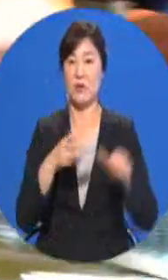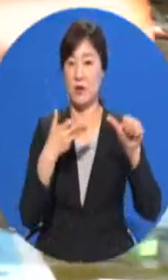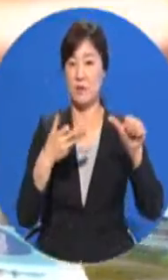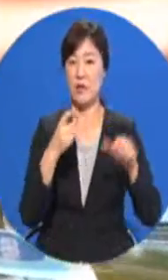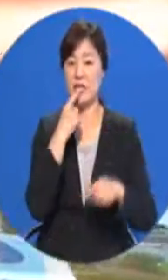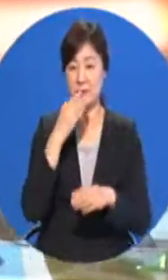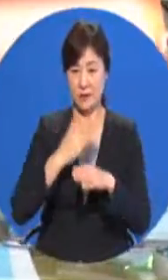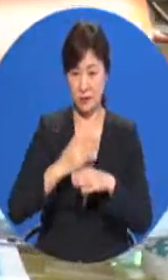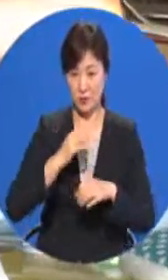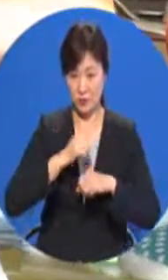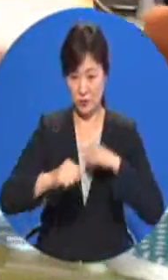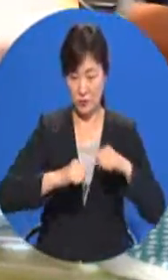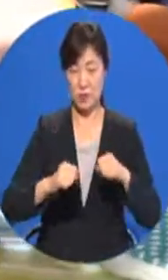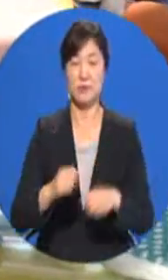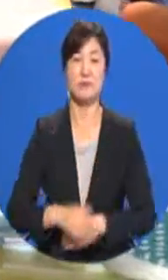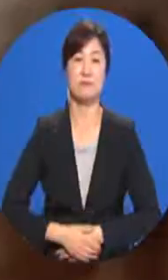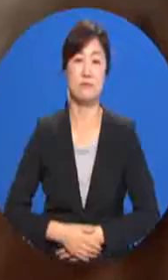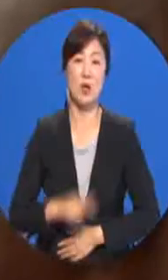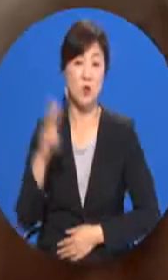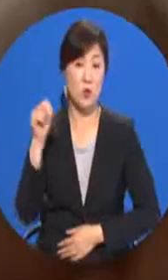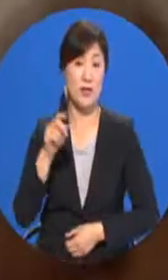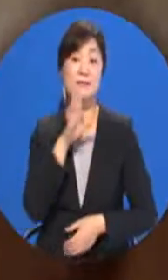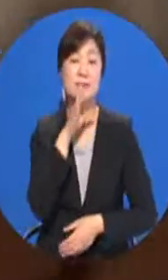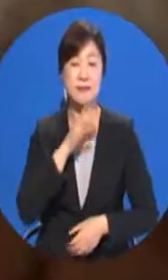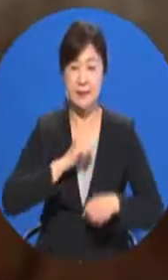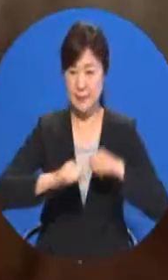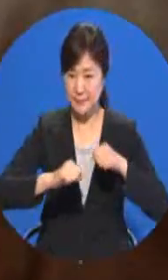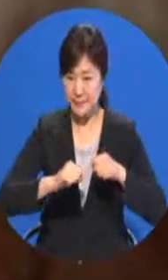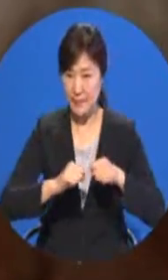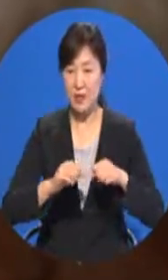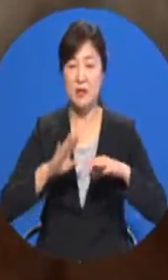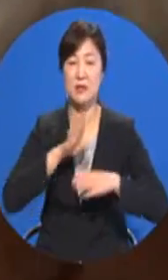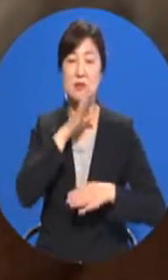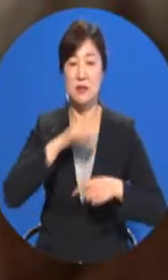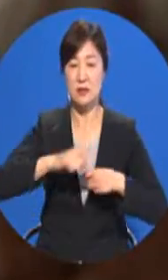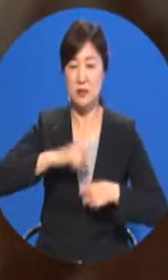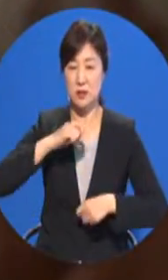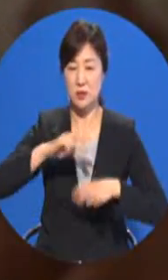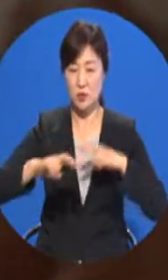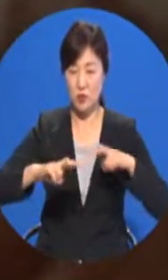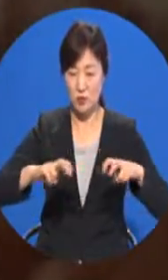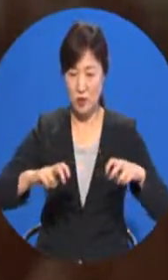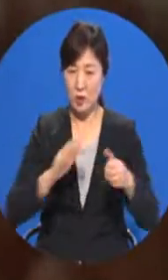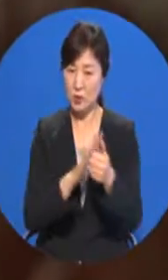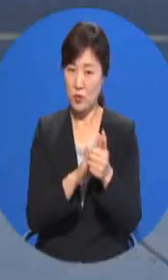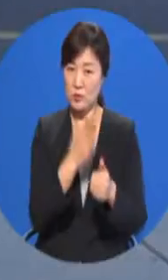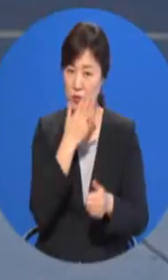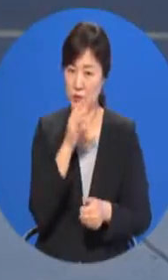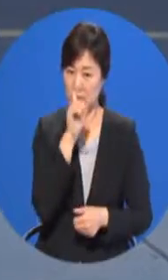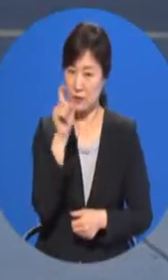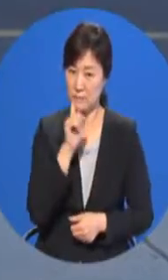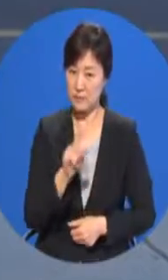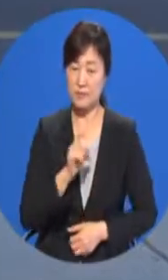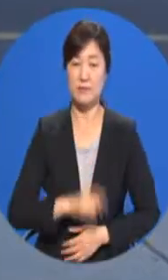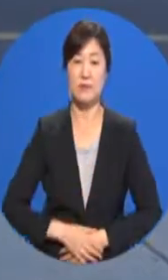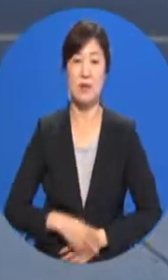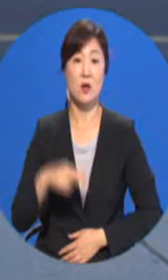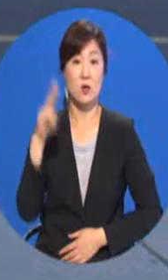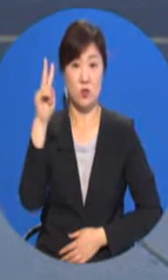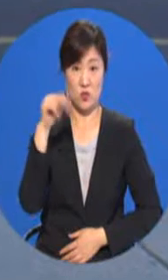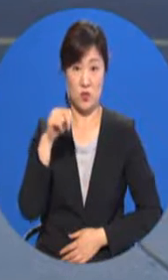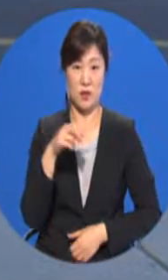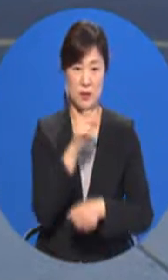광주민주화운동. 유엔이 실제로 나서 5.18 진상규명에 도움을 줄 수 있을지 주목됩니다. 스위스 유엔